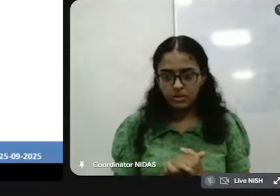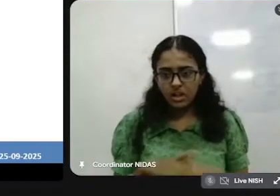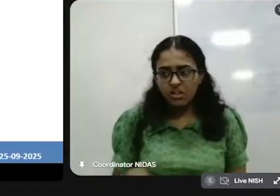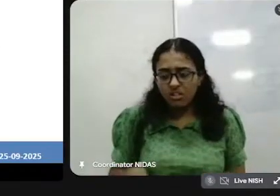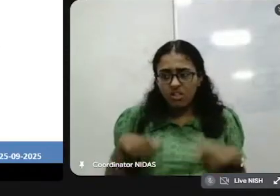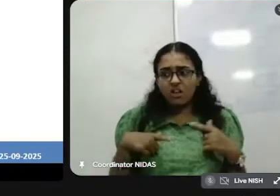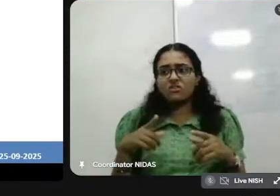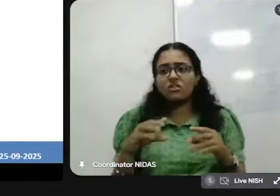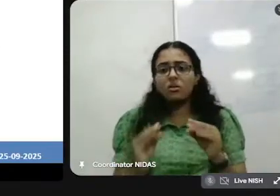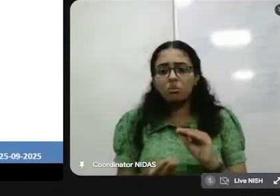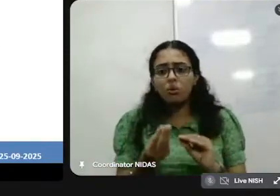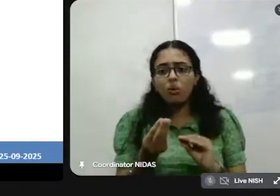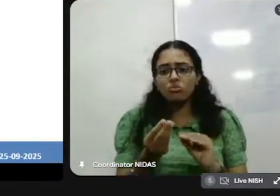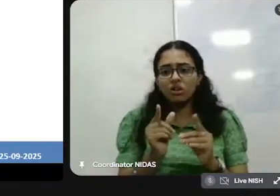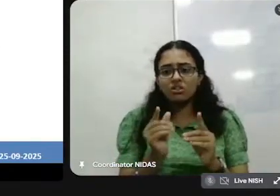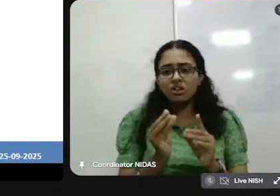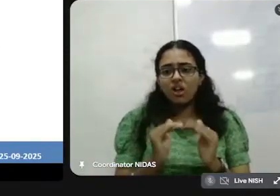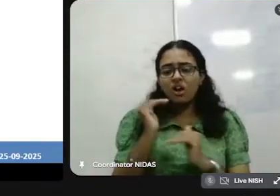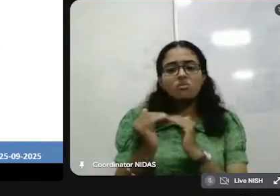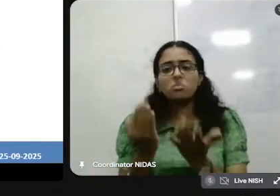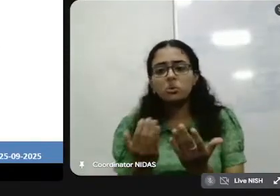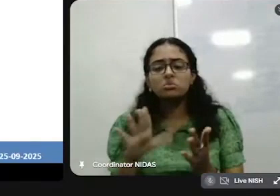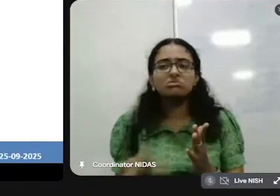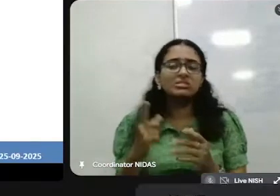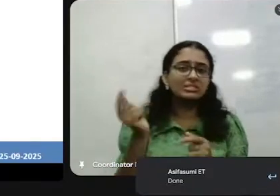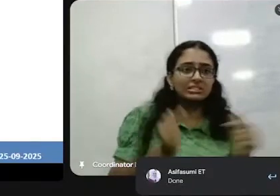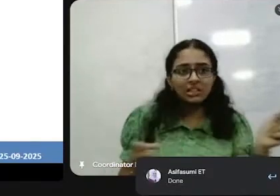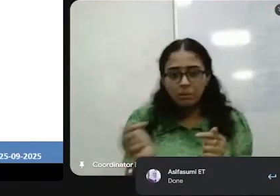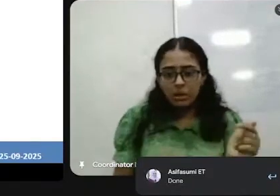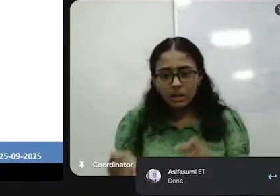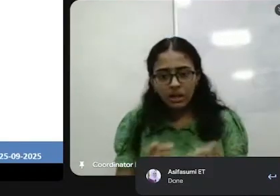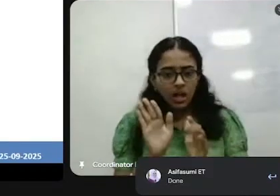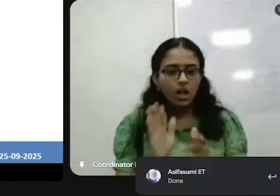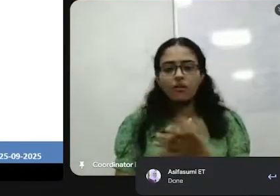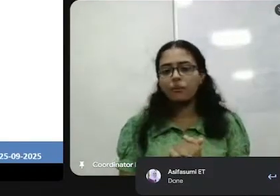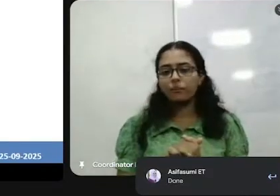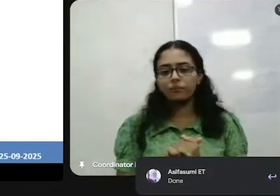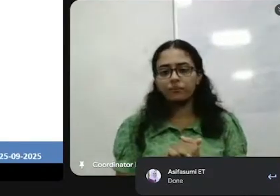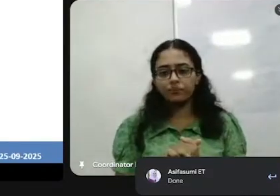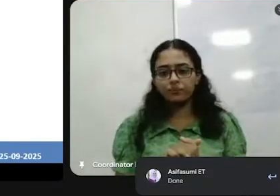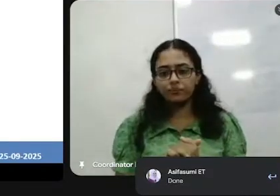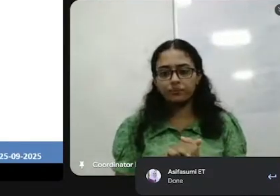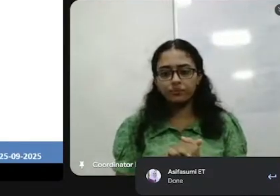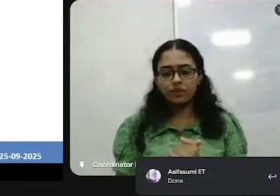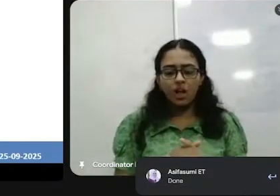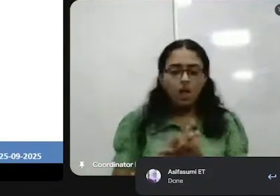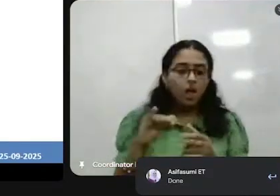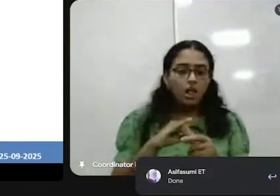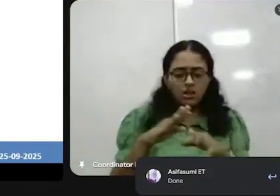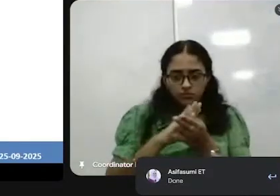ജീവിക്കാം എന്നുള്ള ചിന്തകളൊക്കെ നമുക്ക് വരുന്നൊരു സ്റ്റേജാണ് ബാർഗെയിനിങ് അല്ലെ ഇളവ് തേടൽ ഉദ്ദേശിക്കുന്നത്. അപ്പൊ ഇതെല്ലാം